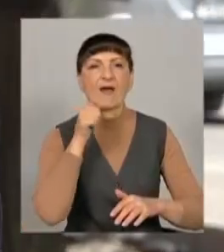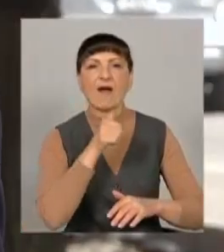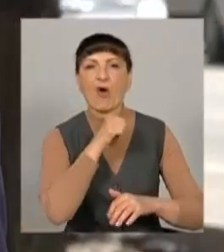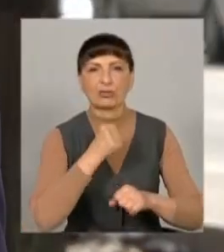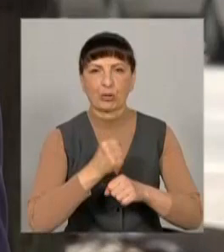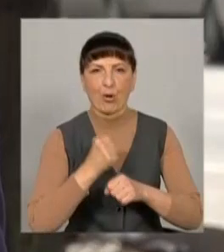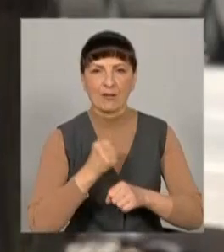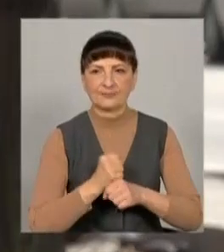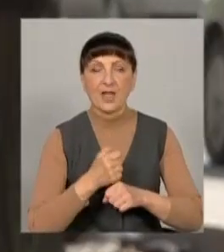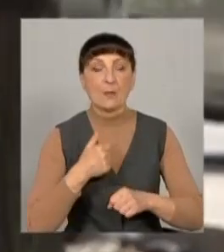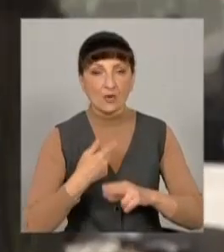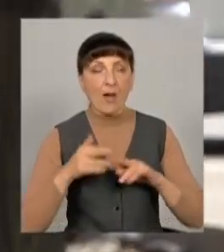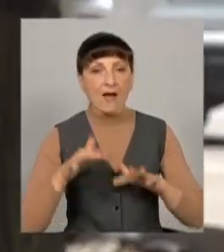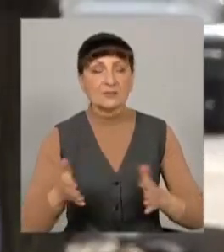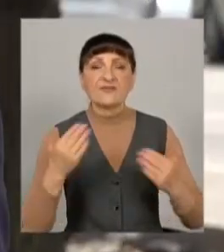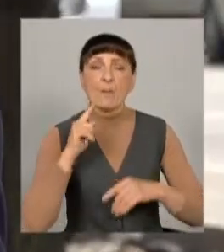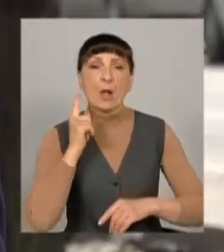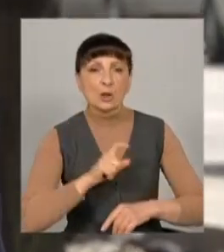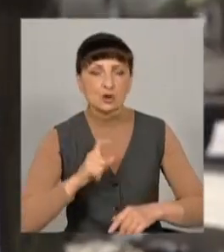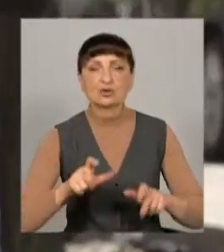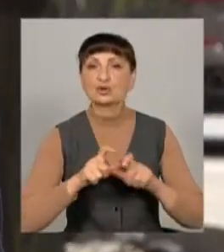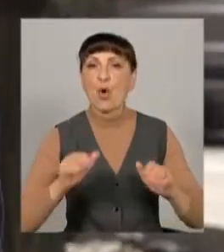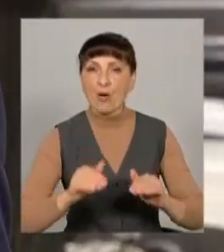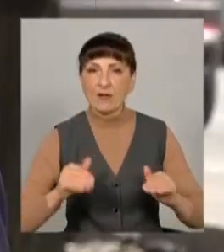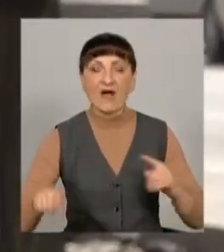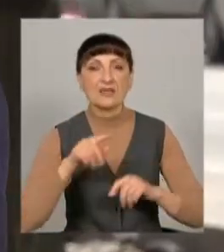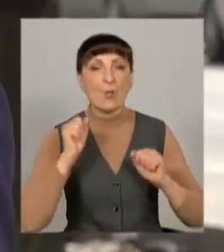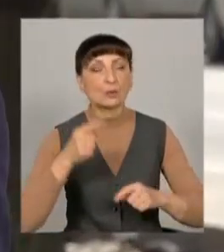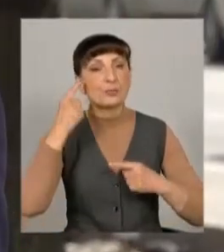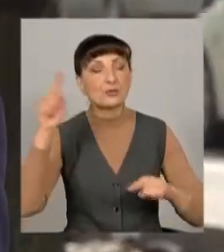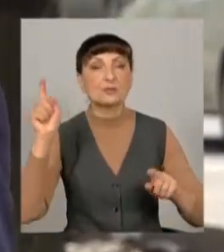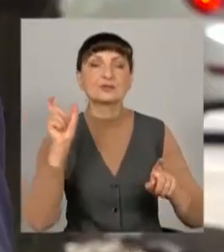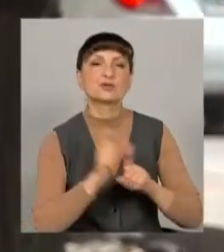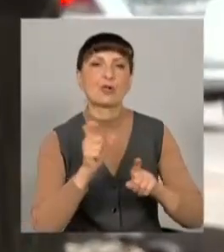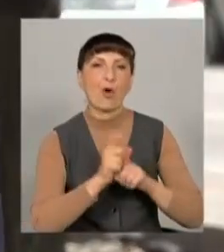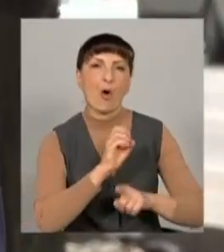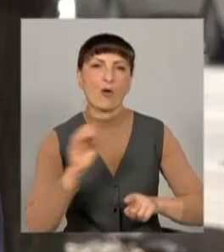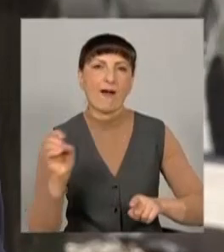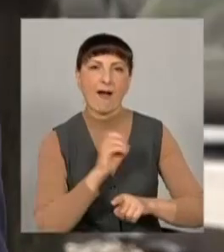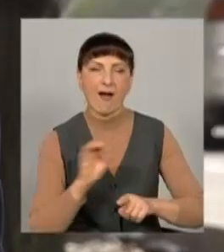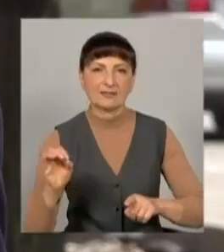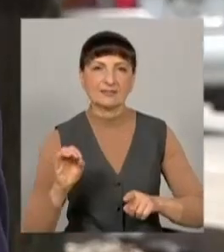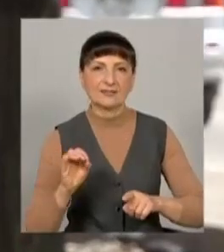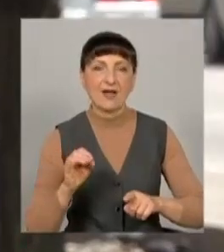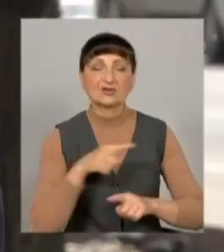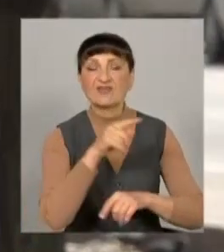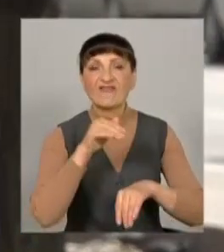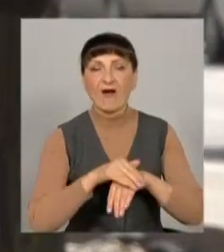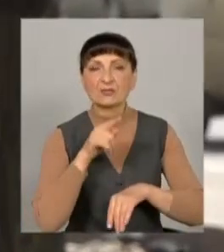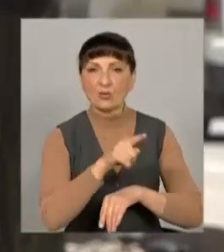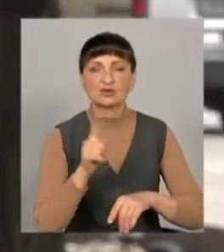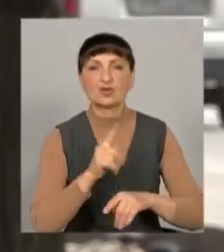данную акцию мы привлекаем молодежь, школьников, где они могут придумать слоган, например, который будет говорить о том, что контрафакт – это